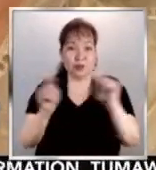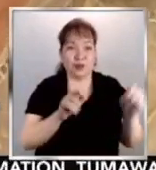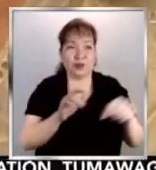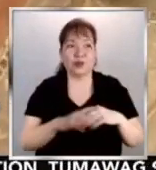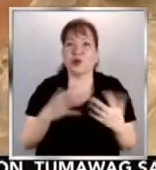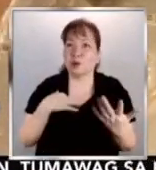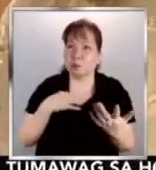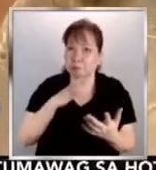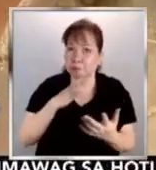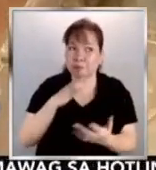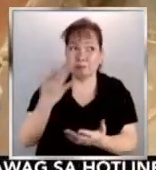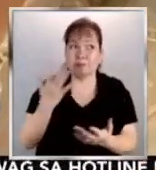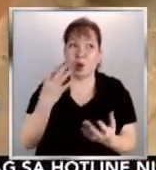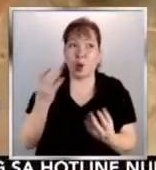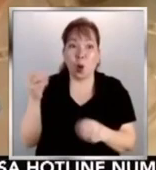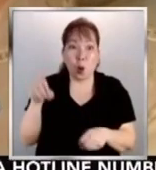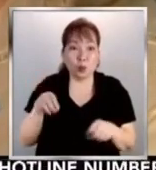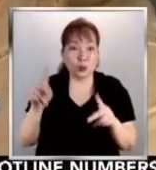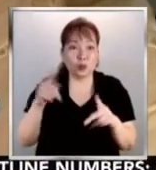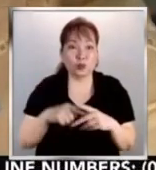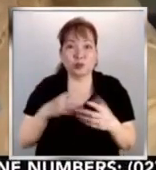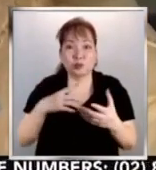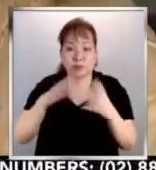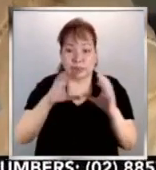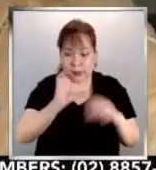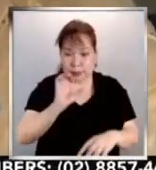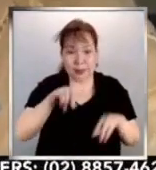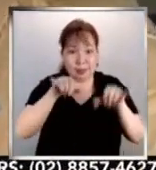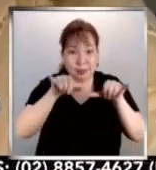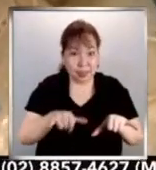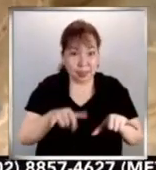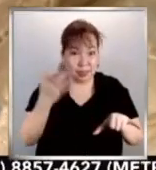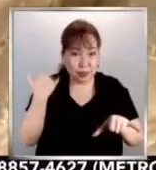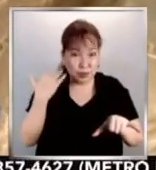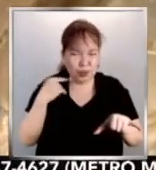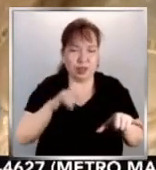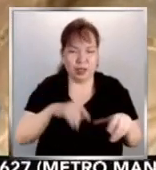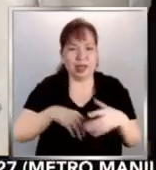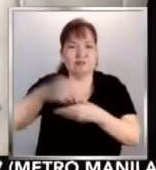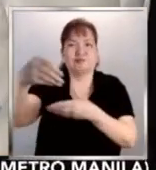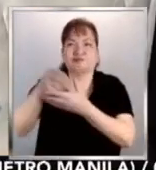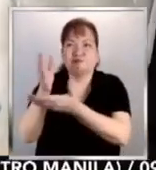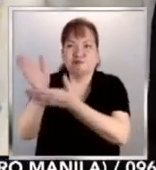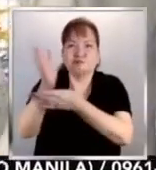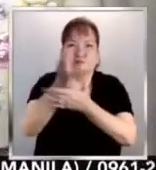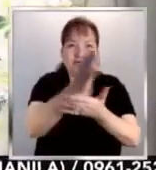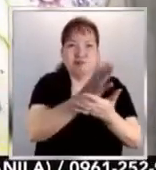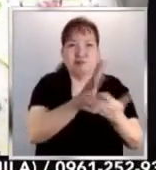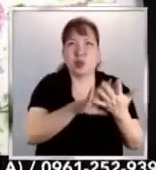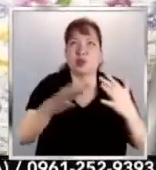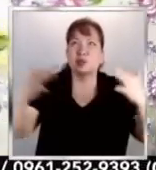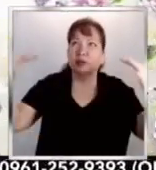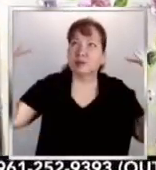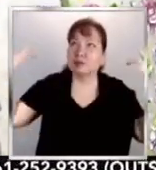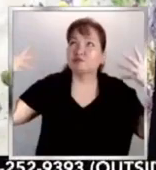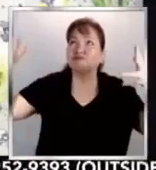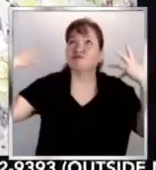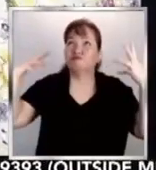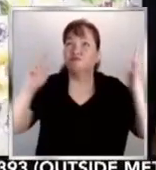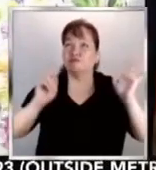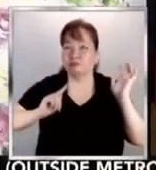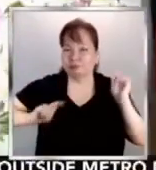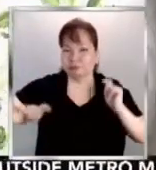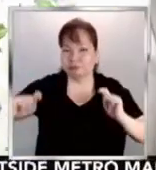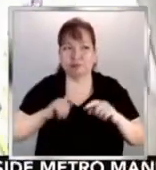us to go outside the CCP. So now we can perform outdoors. Imbitado kagabi si Pangulong Bongbong Marcos